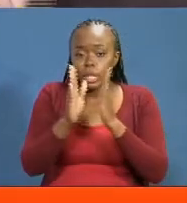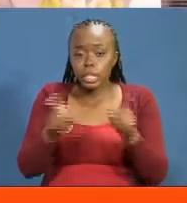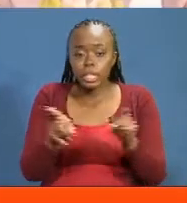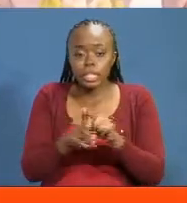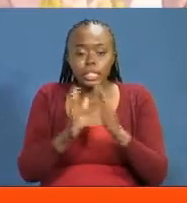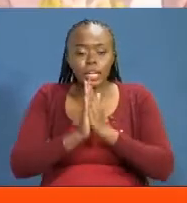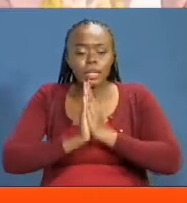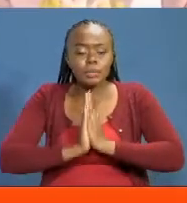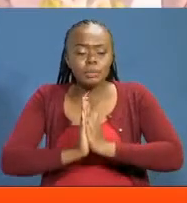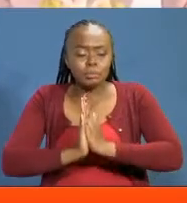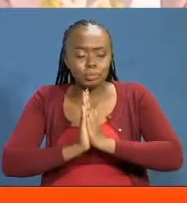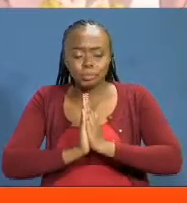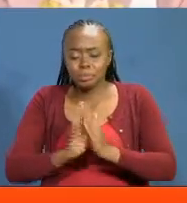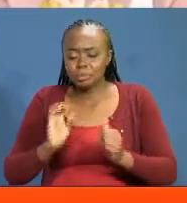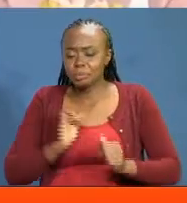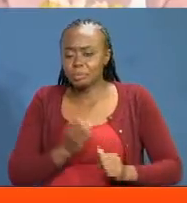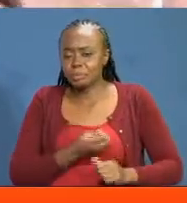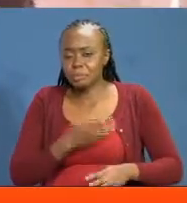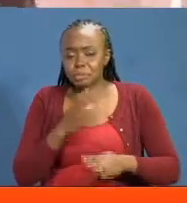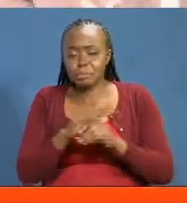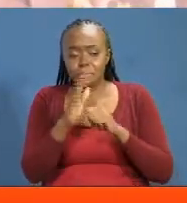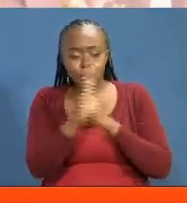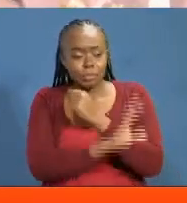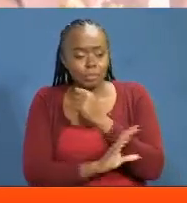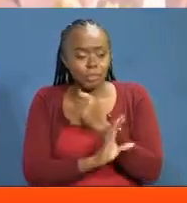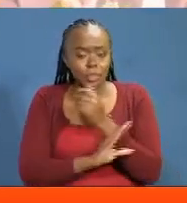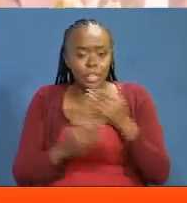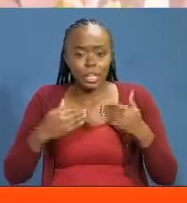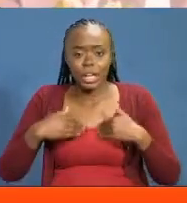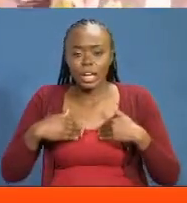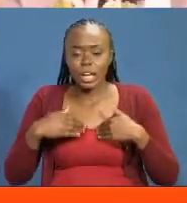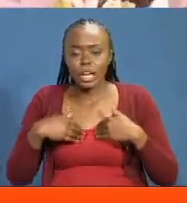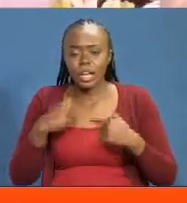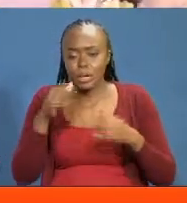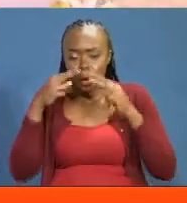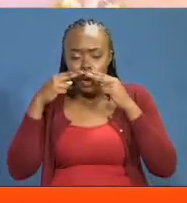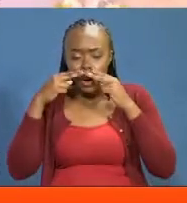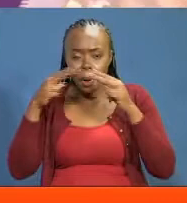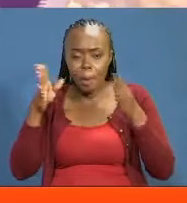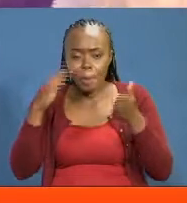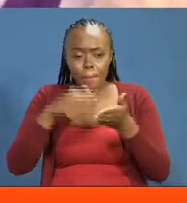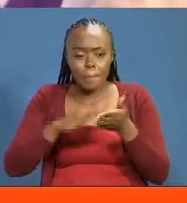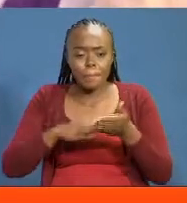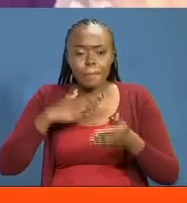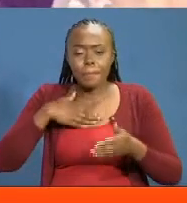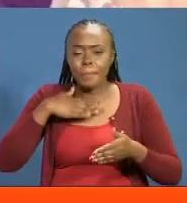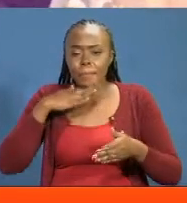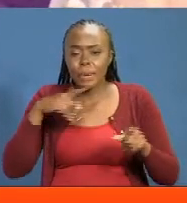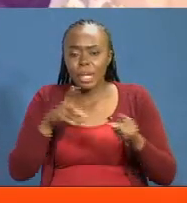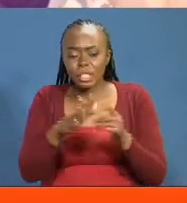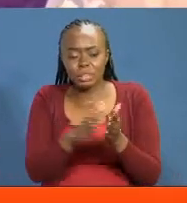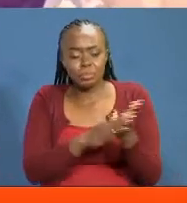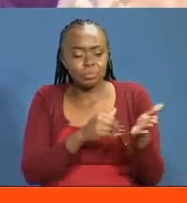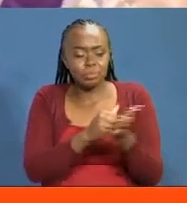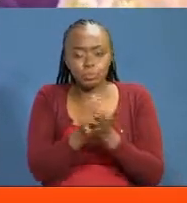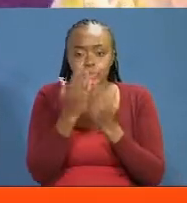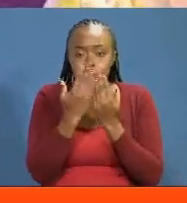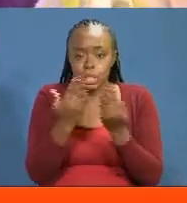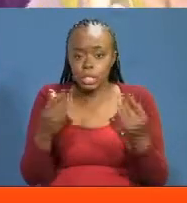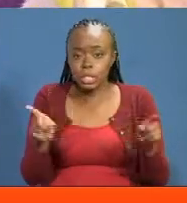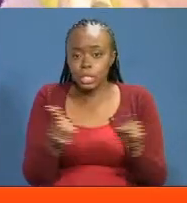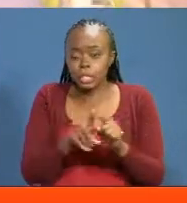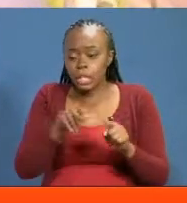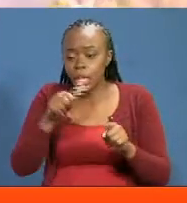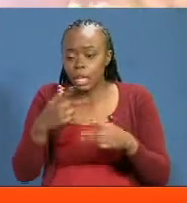mutuombe inji iwe na amani, tusije kupoteza maisha ya mtu yeyote au kuharibu mali au mtu